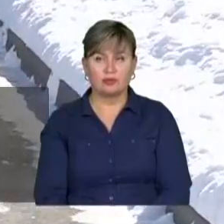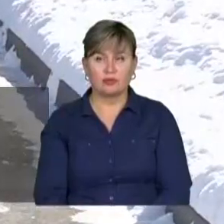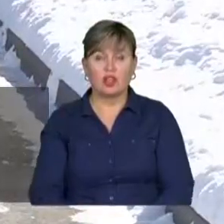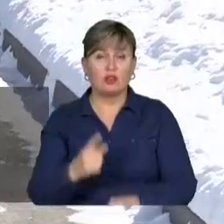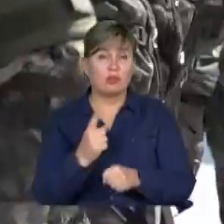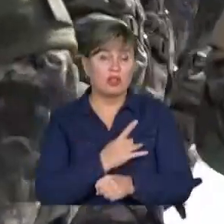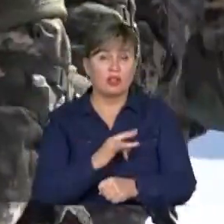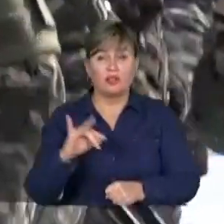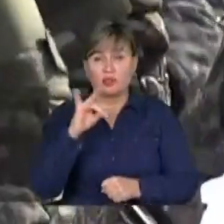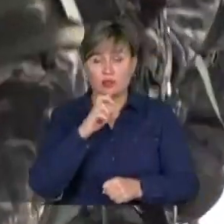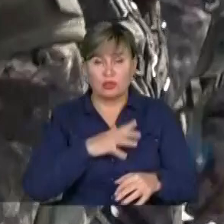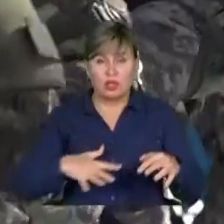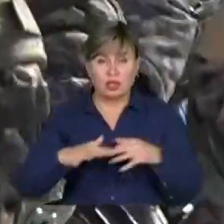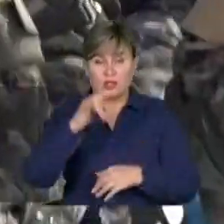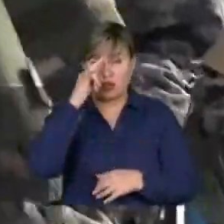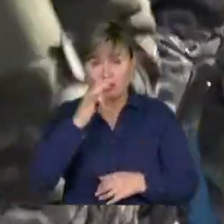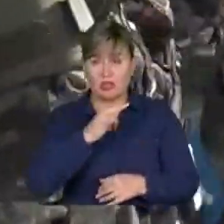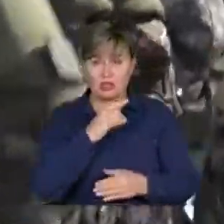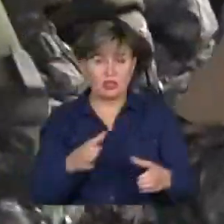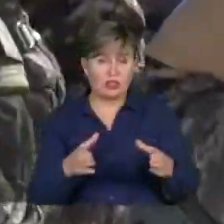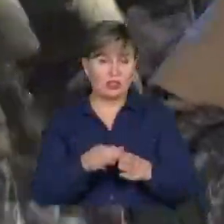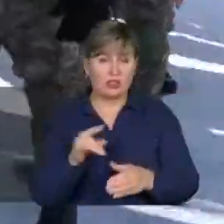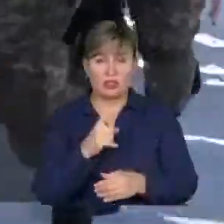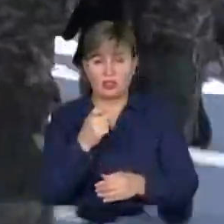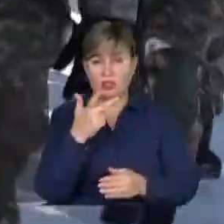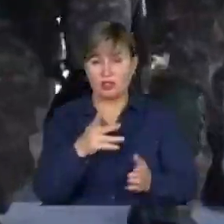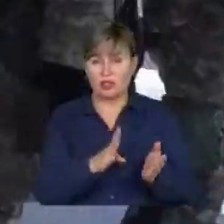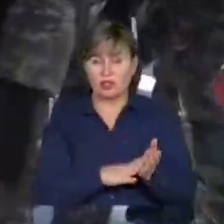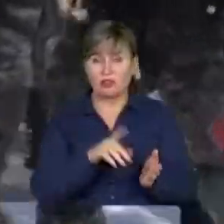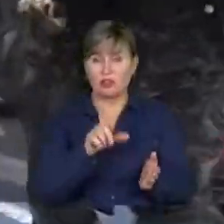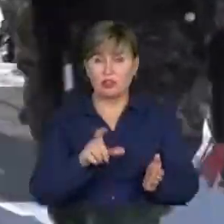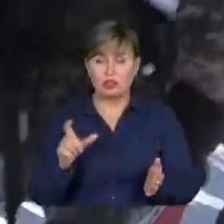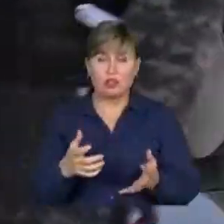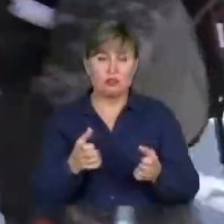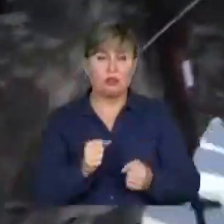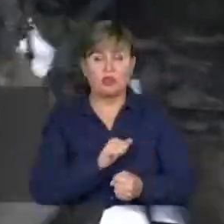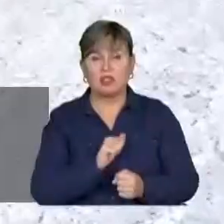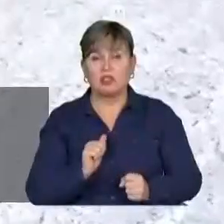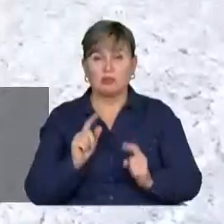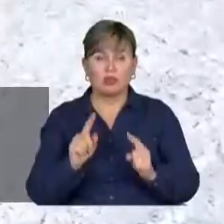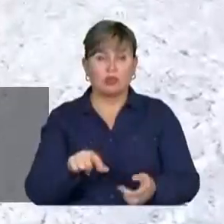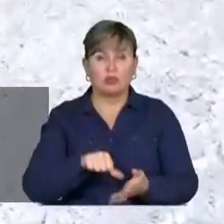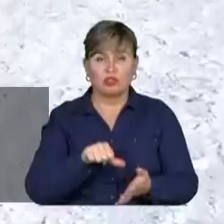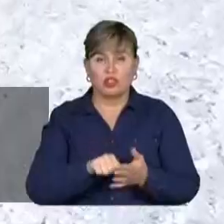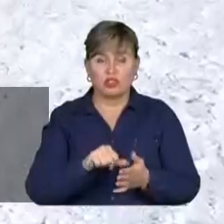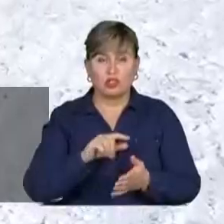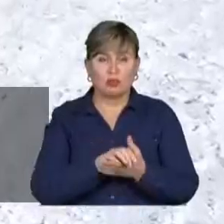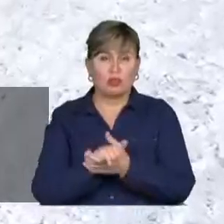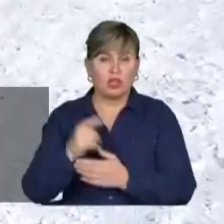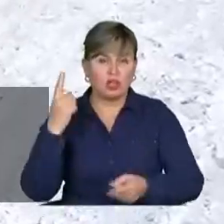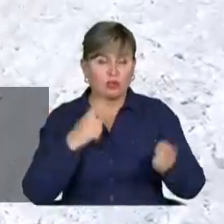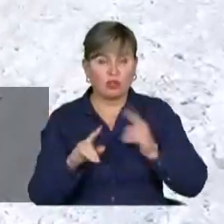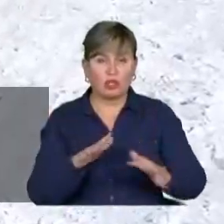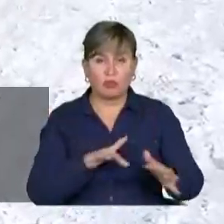Впервые в истории страны казахстанский контингент из 139 человек примет самостоятельное участие в миротворческой